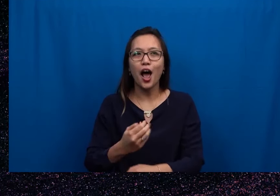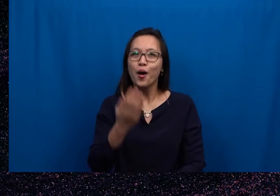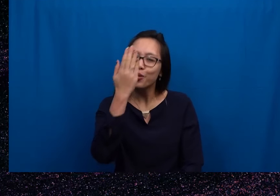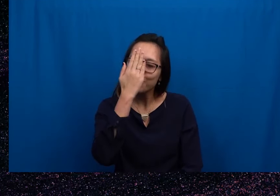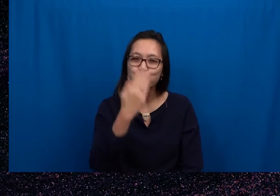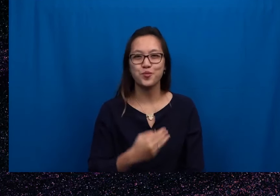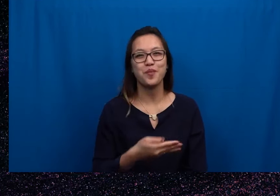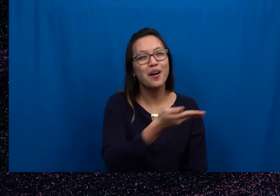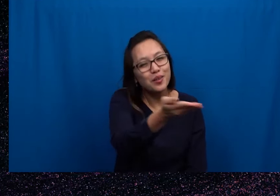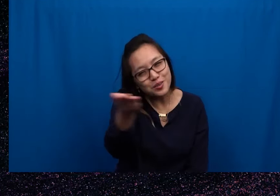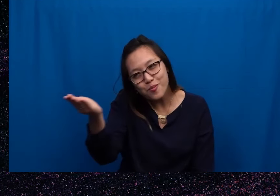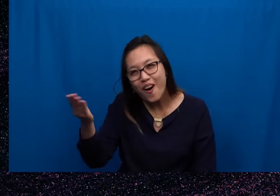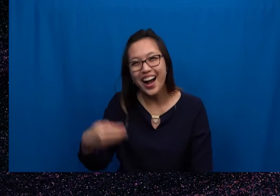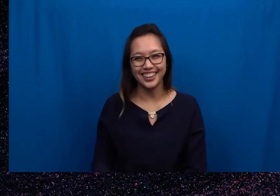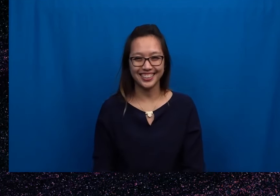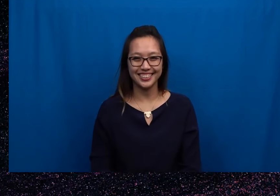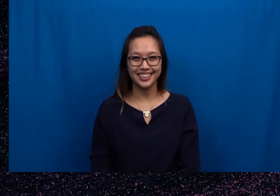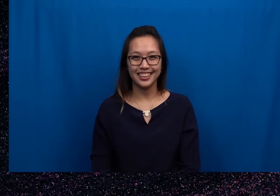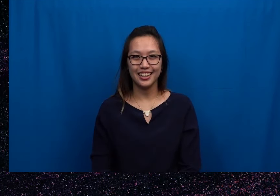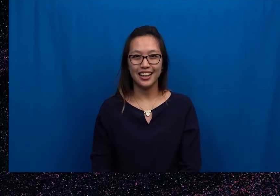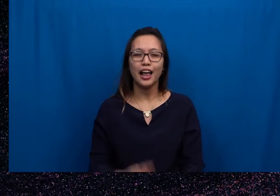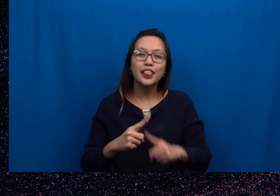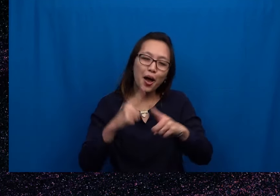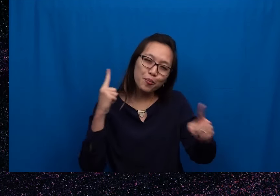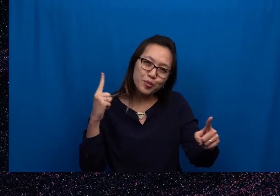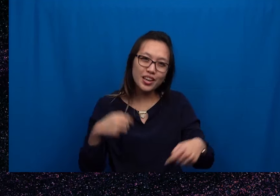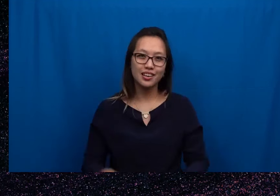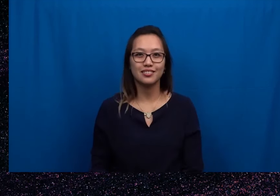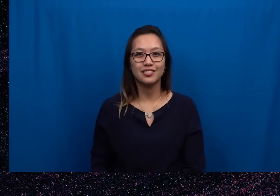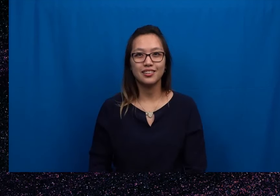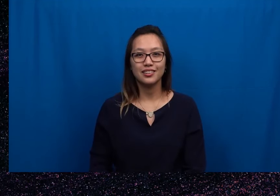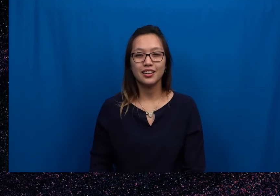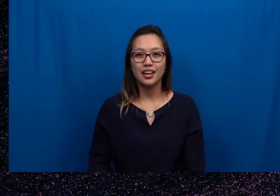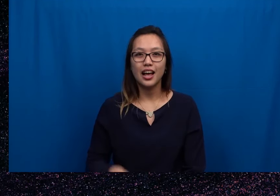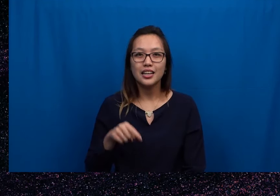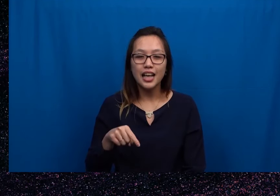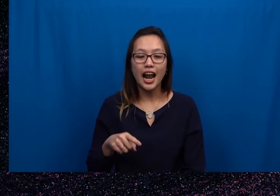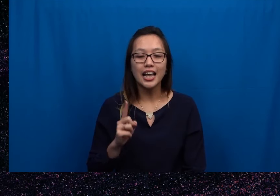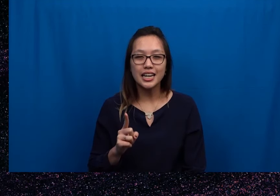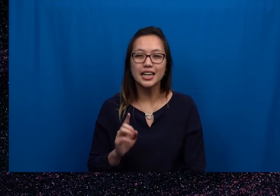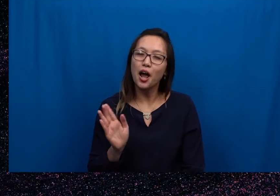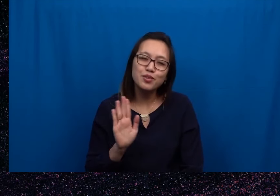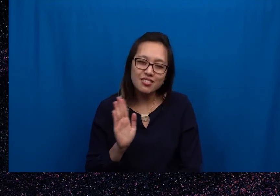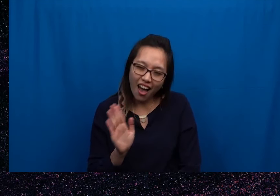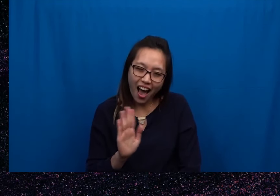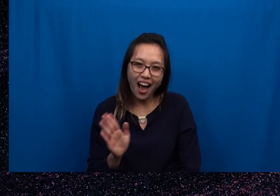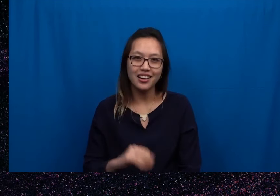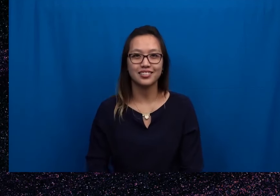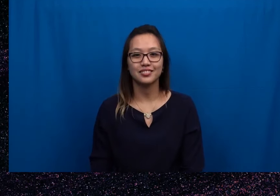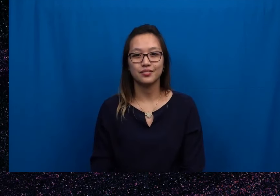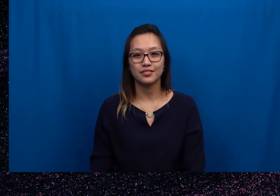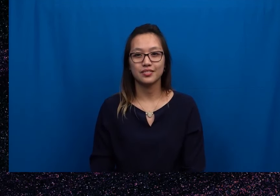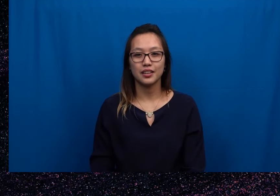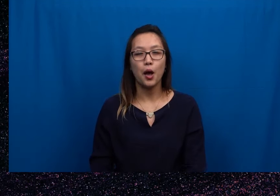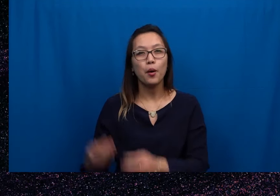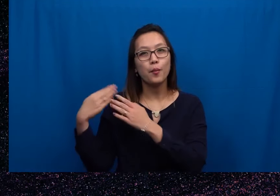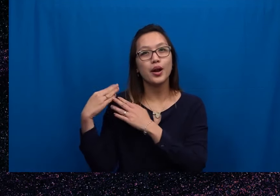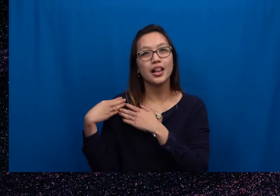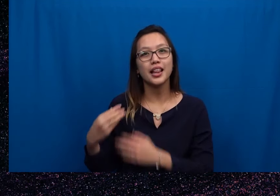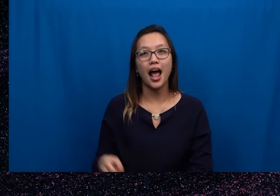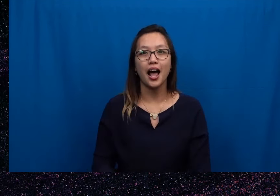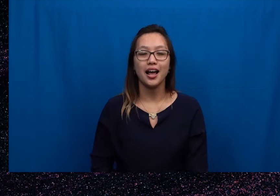ruangan dan di waktu yang sama. Namun untuk mengikuti anjuran pemerintah juga kita mau